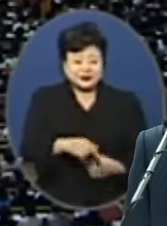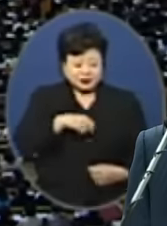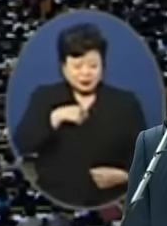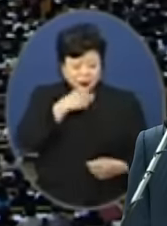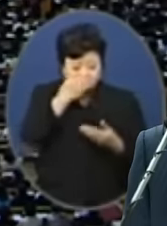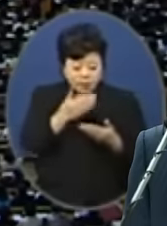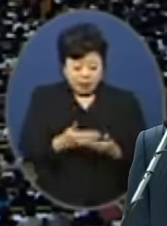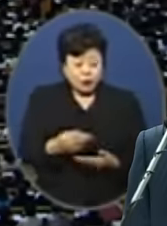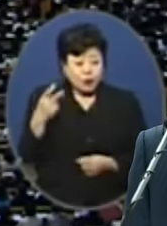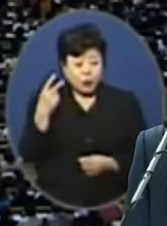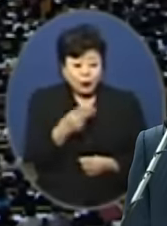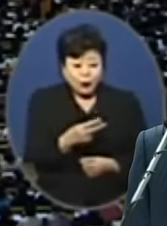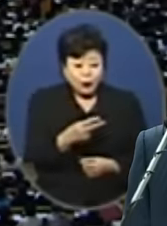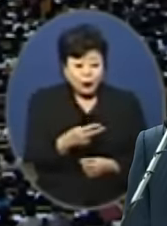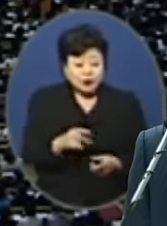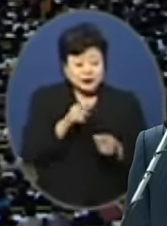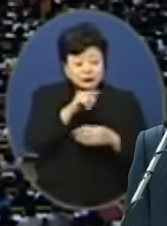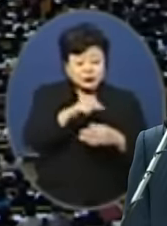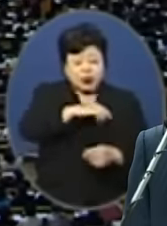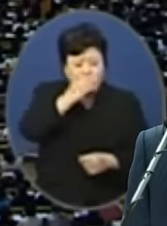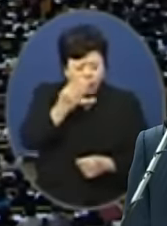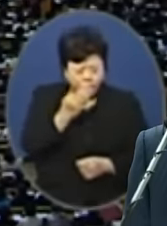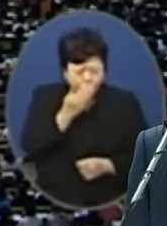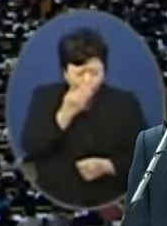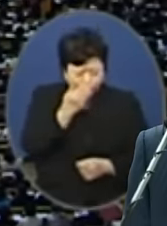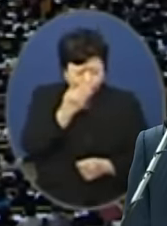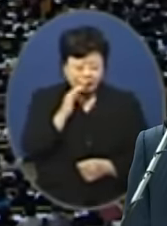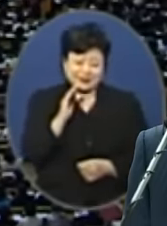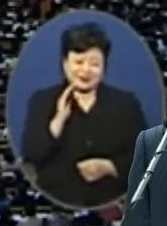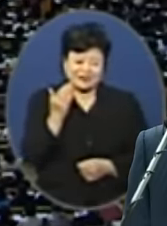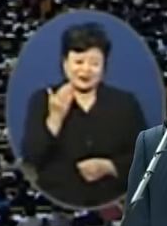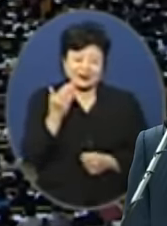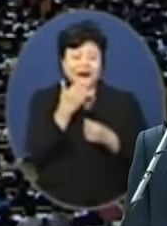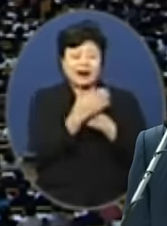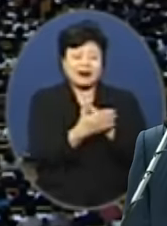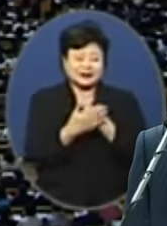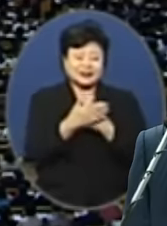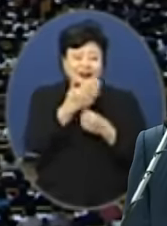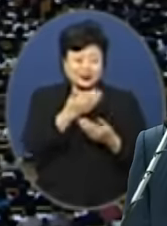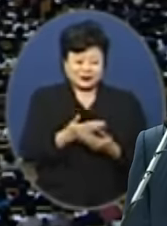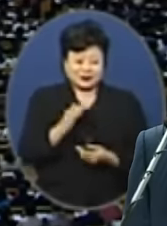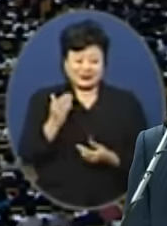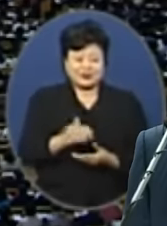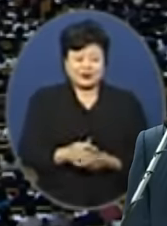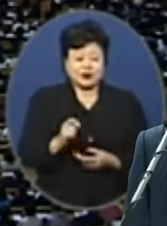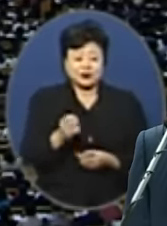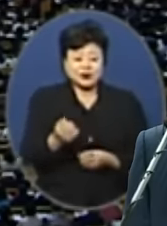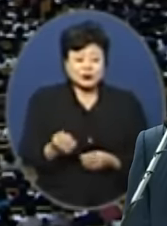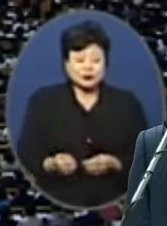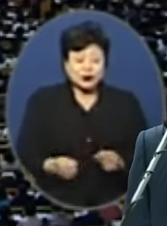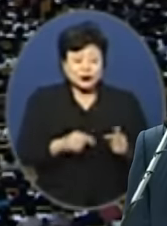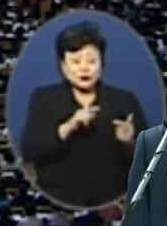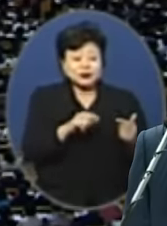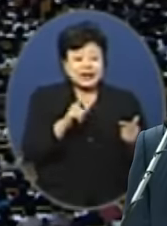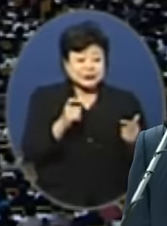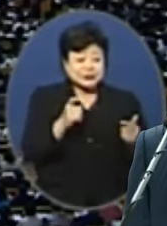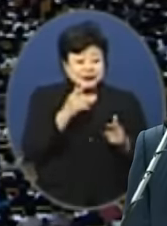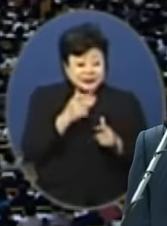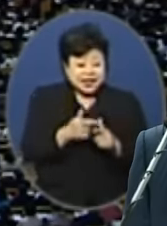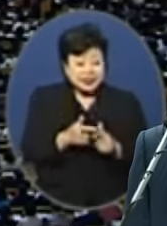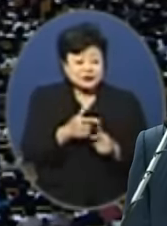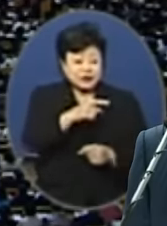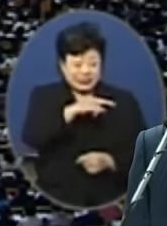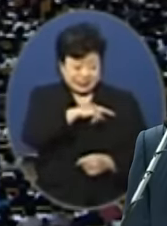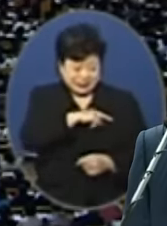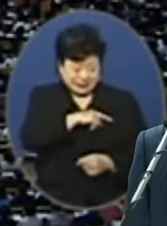의롭다함을 얻을 뿐 아니라 우리의 삶이 거룩하게 되는 은혜를 주시는 것입니다. 고린도전서 6장 11절에 주 예수 그리스도의